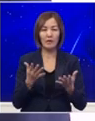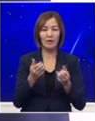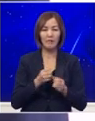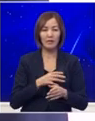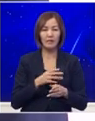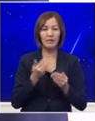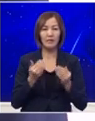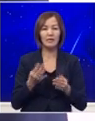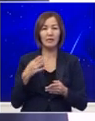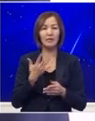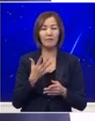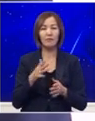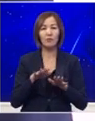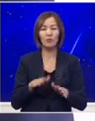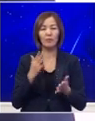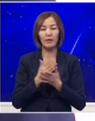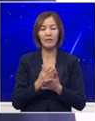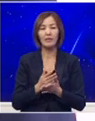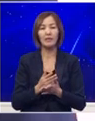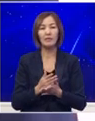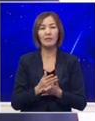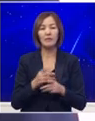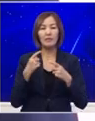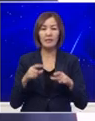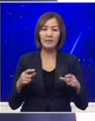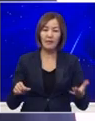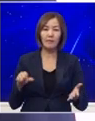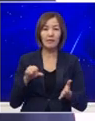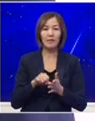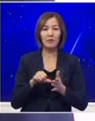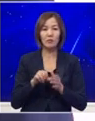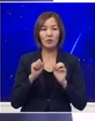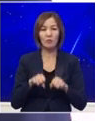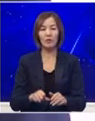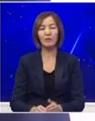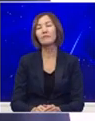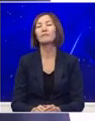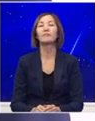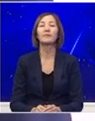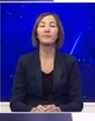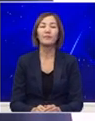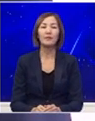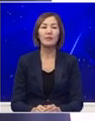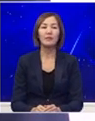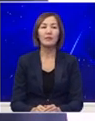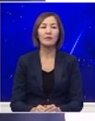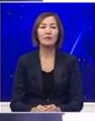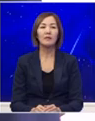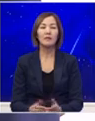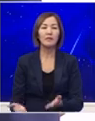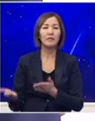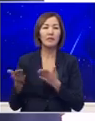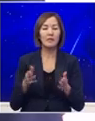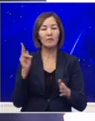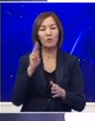Енді әлде де 45 балаға орын бар. Сіздерді пайдаланып, әлде де балаларды, өнерпаз балаларымызды өнер мектебіне келіп білім